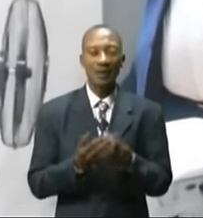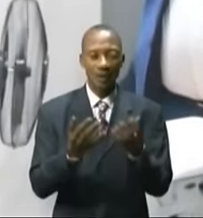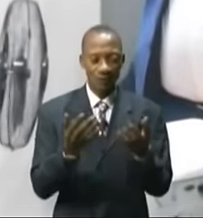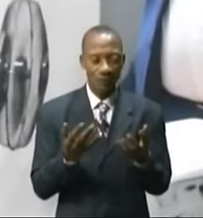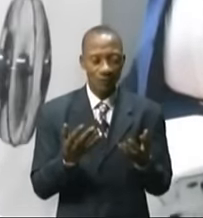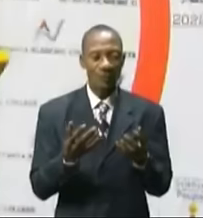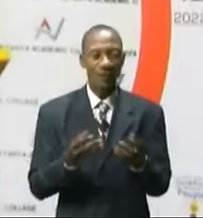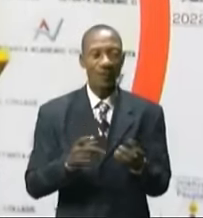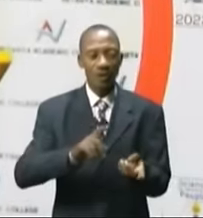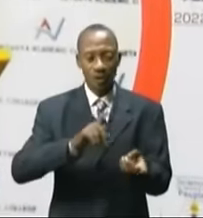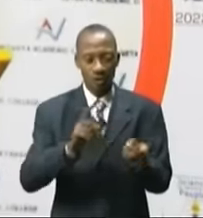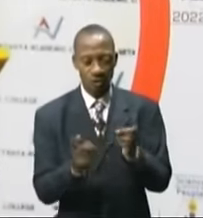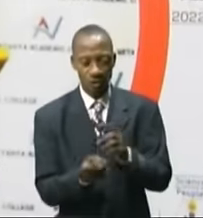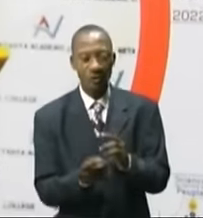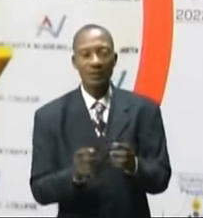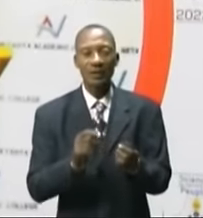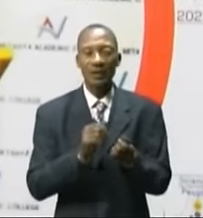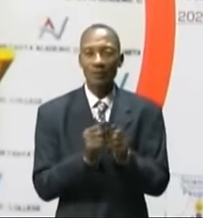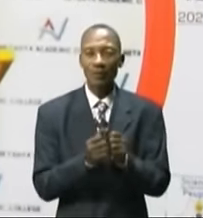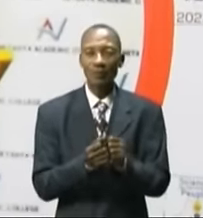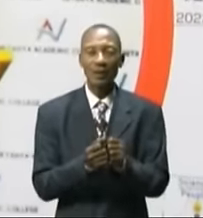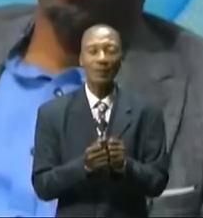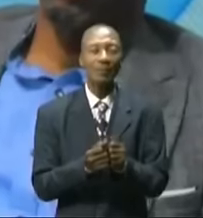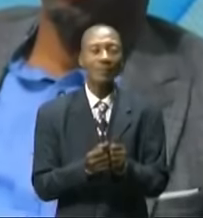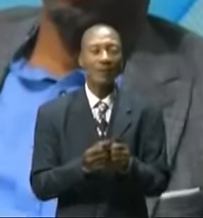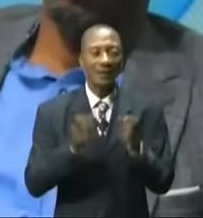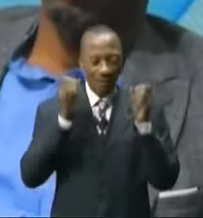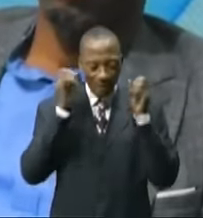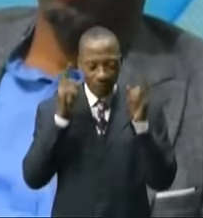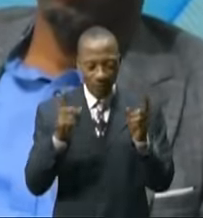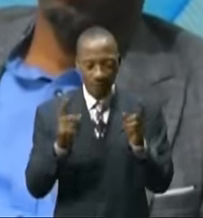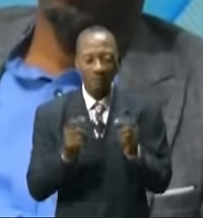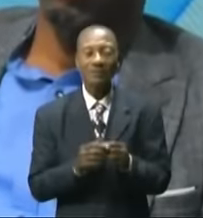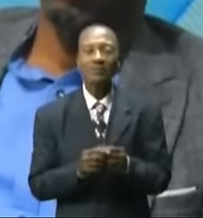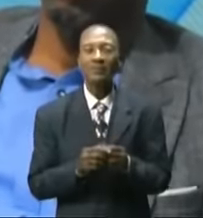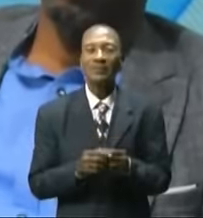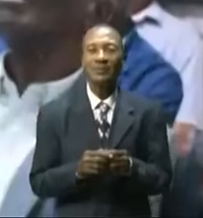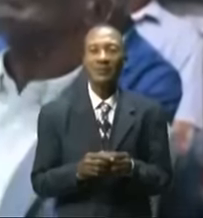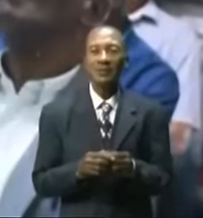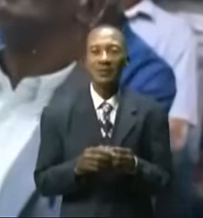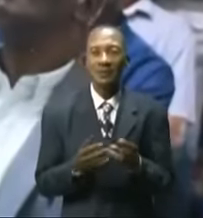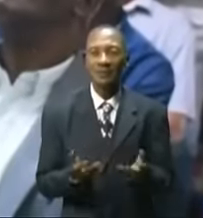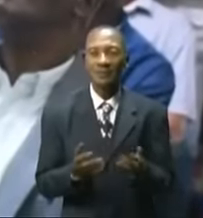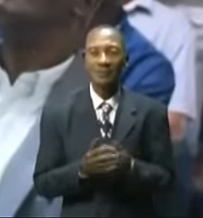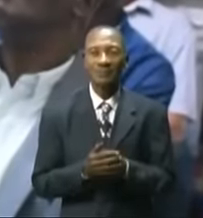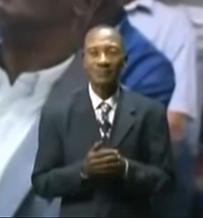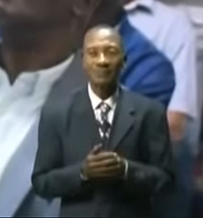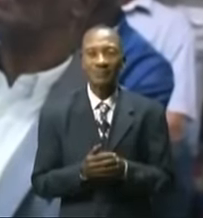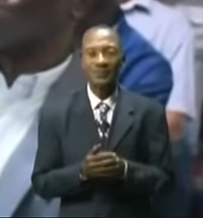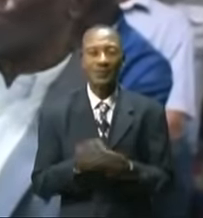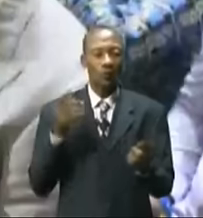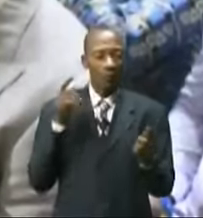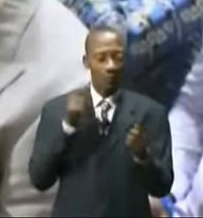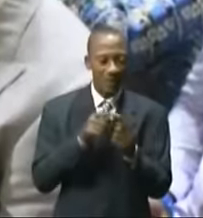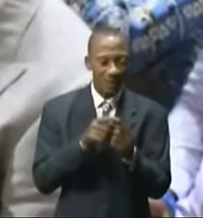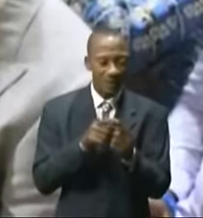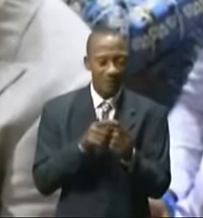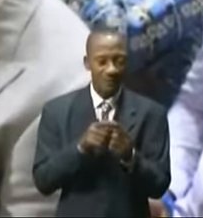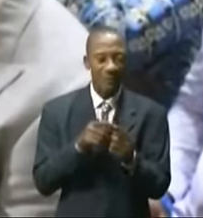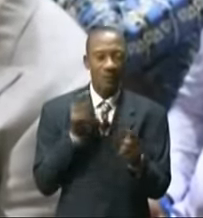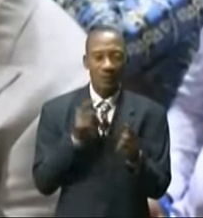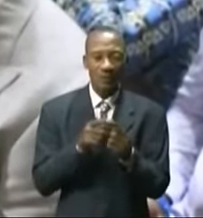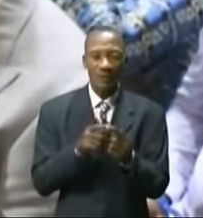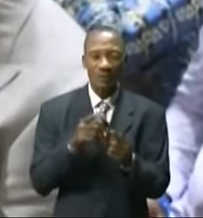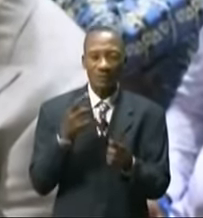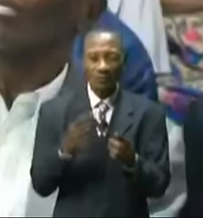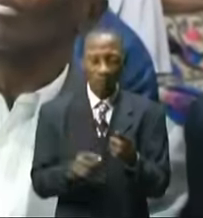congolais s'impose. Pour ce faire, cet enseignant des universités demande au pouvoir public d'investir beaucoup de moyens dans la formation